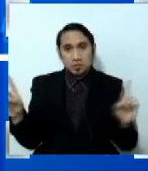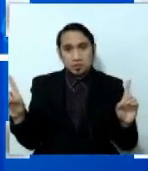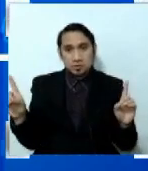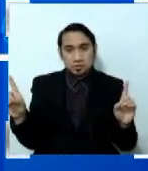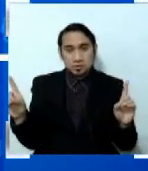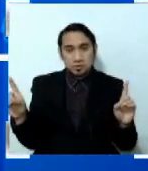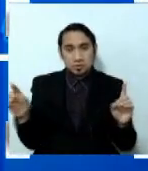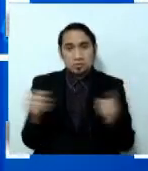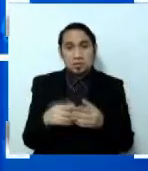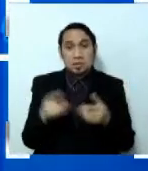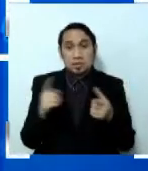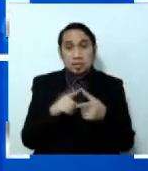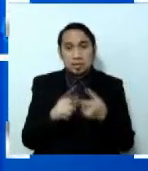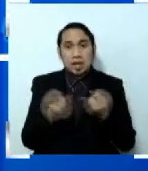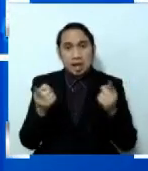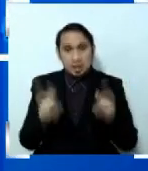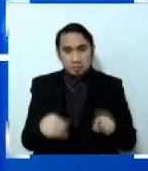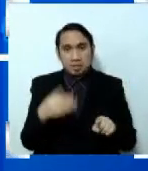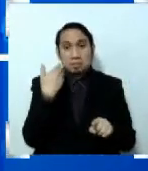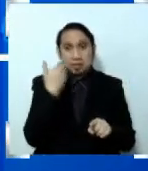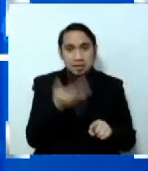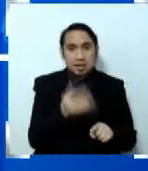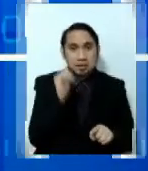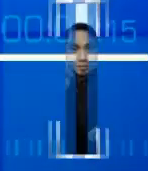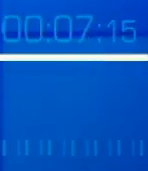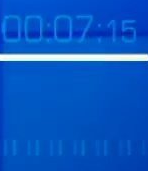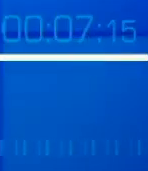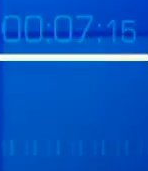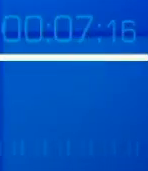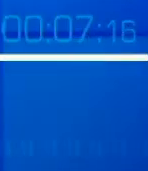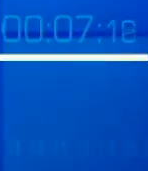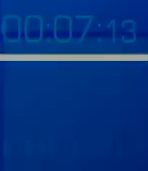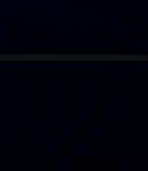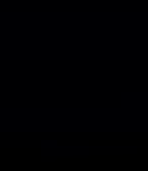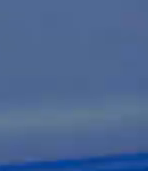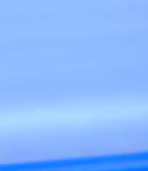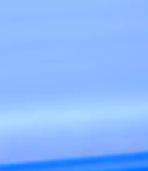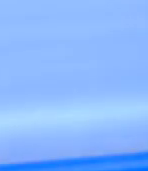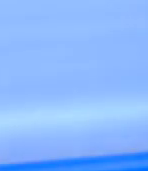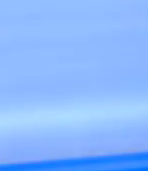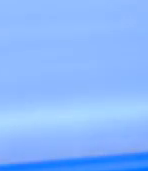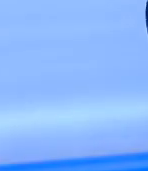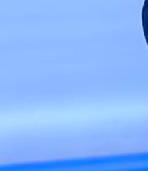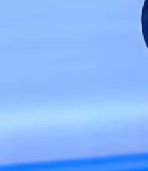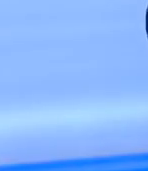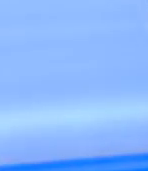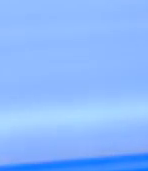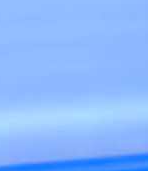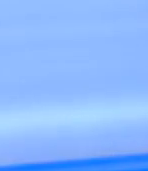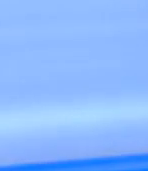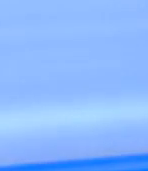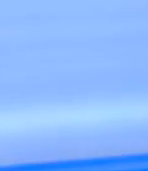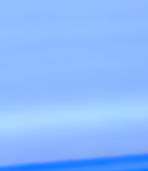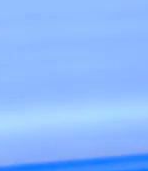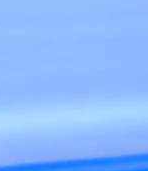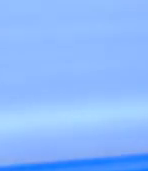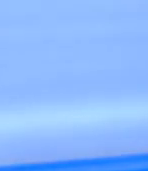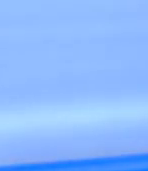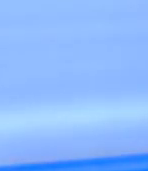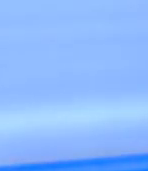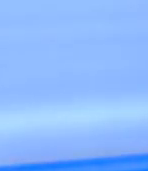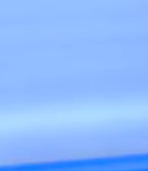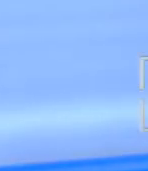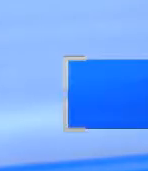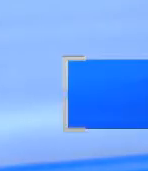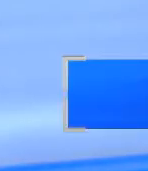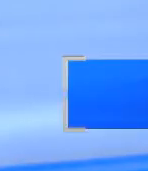ang krimi. Arestado na ang suspect na si Eric Venn na nakakulong na. At yan, Iga, ng mga balitang ating sinaksihan. Abangan